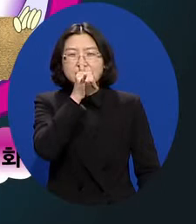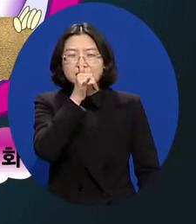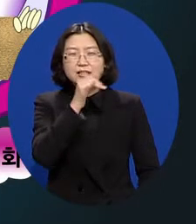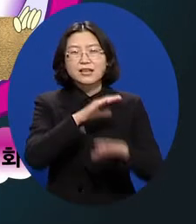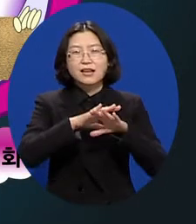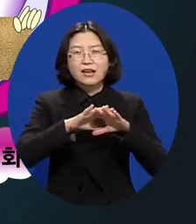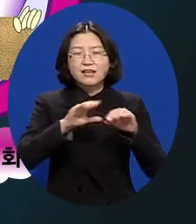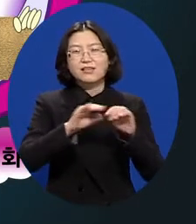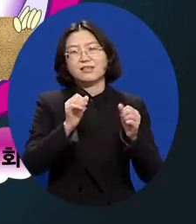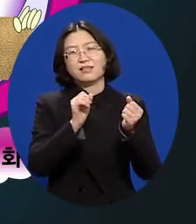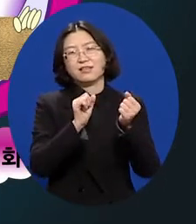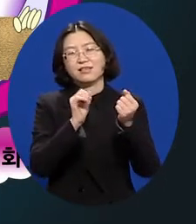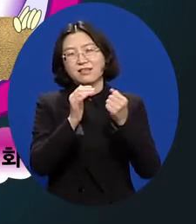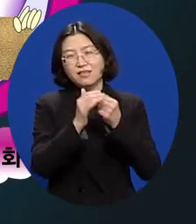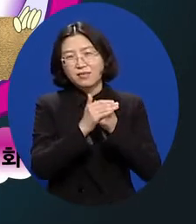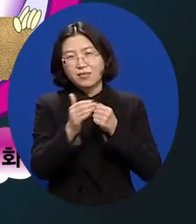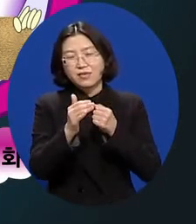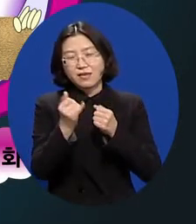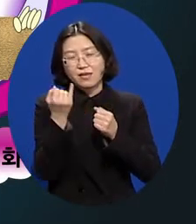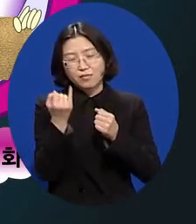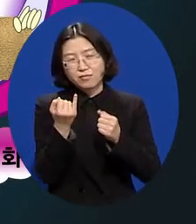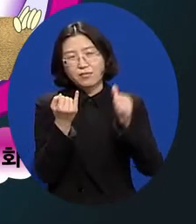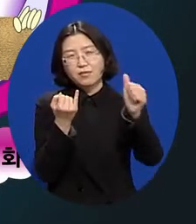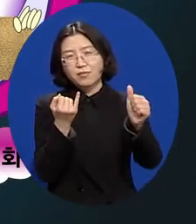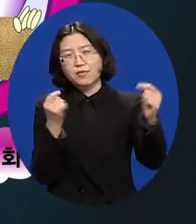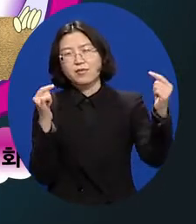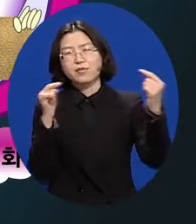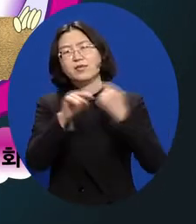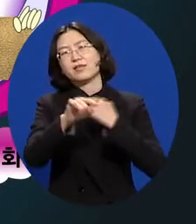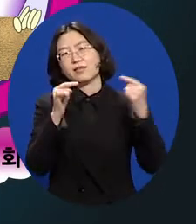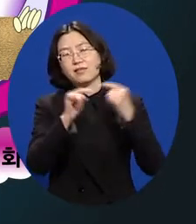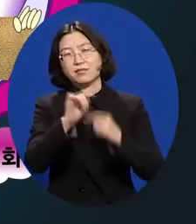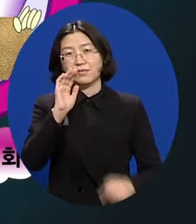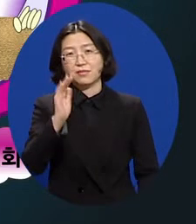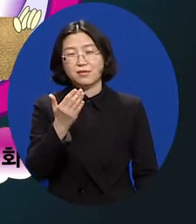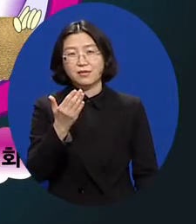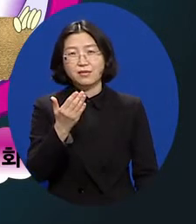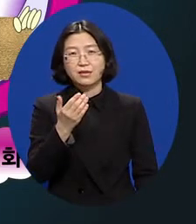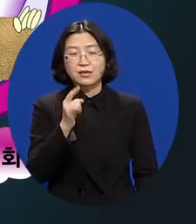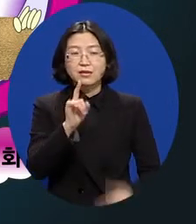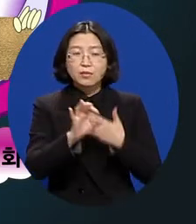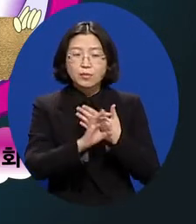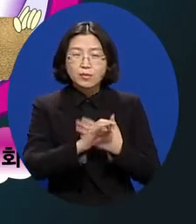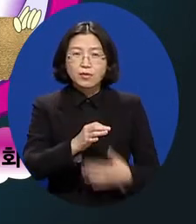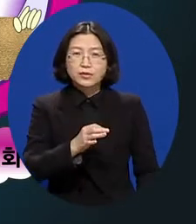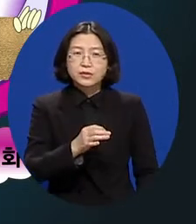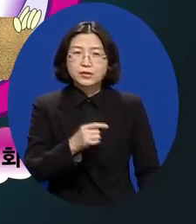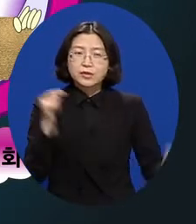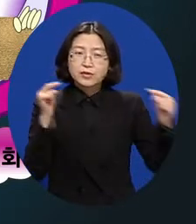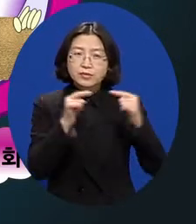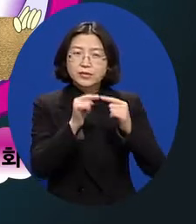때문에 아내와 상호 교류적인 의사소통이 이루어지지 않는 것입니다. 그러면 효과적인 의사소통을